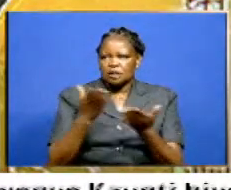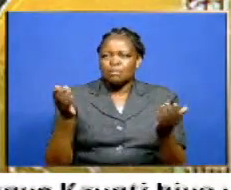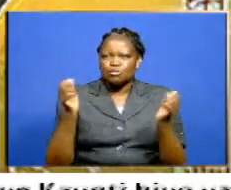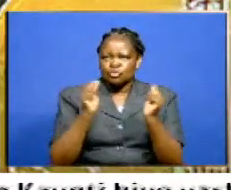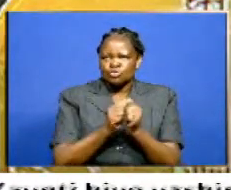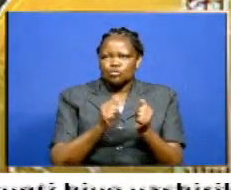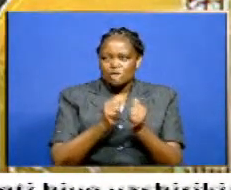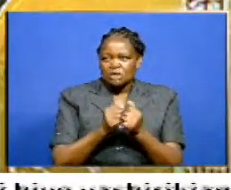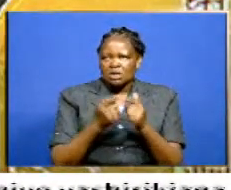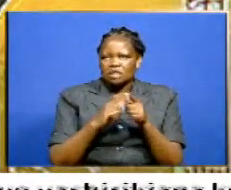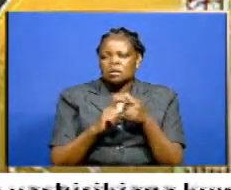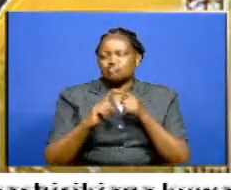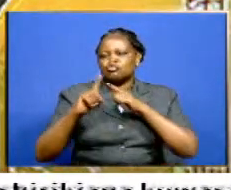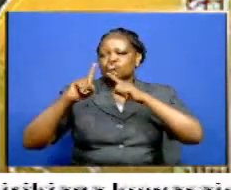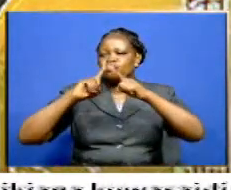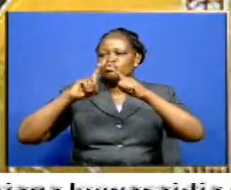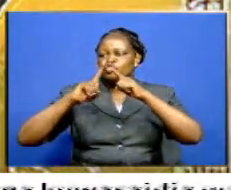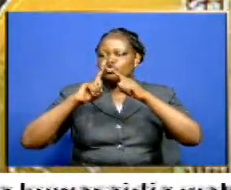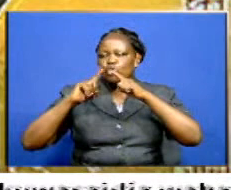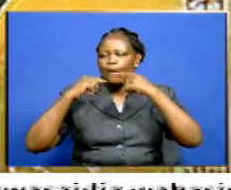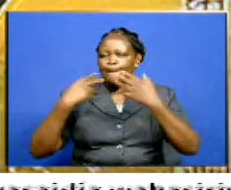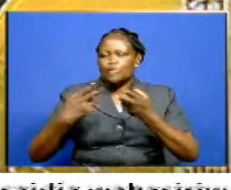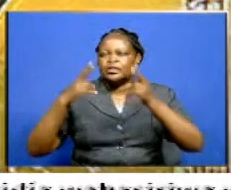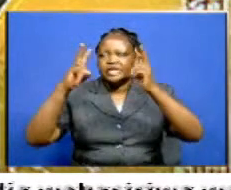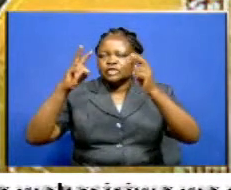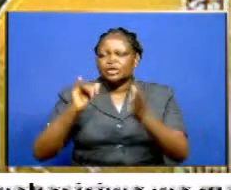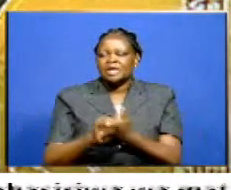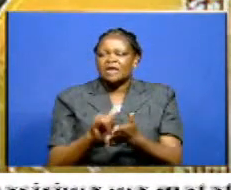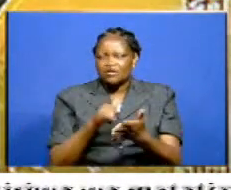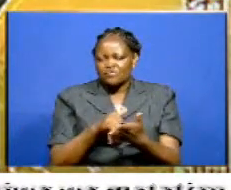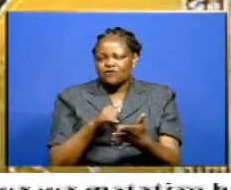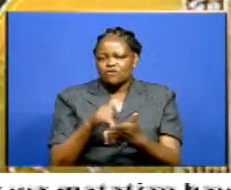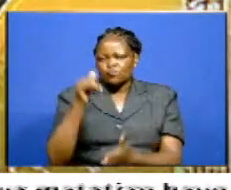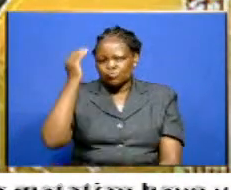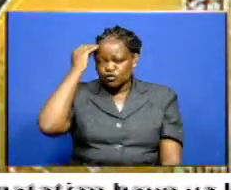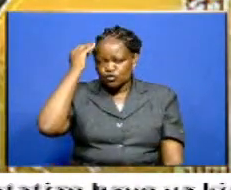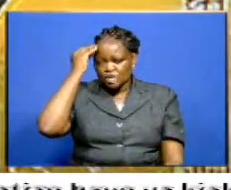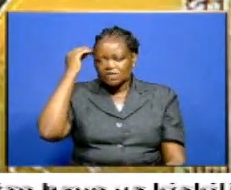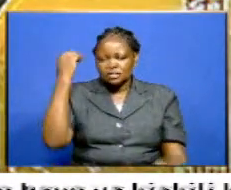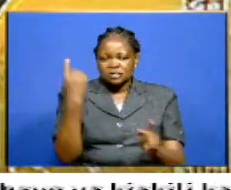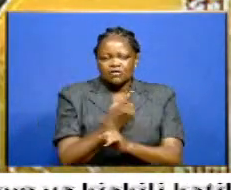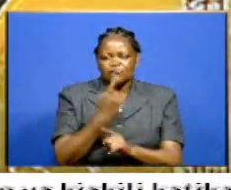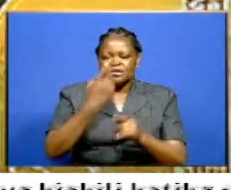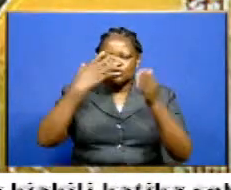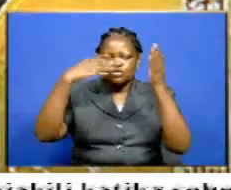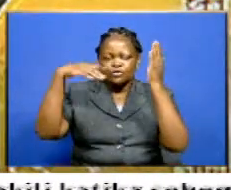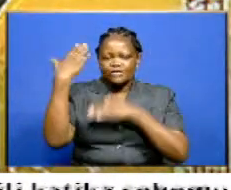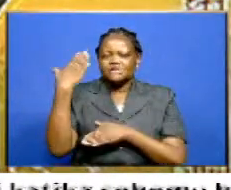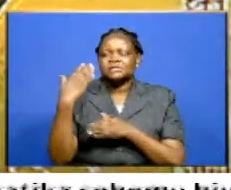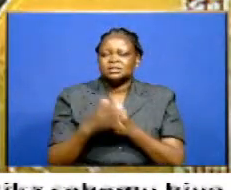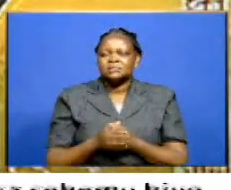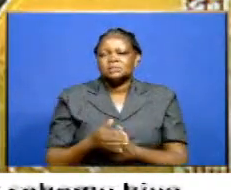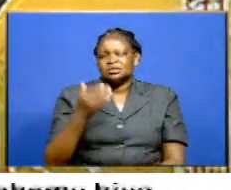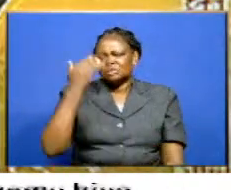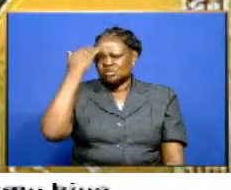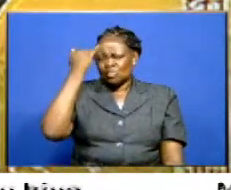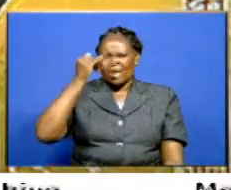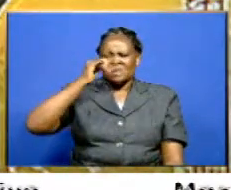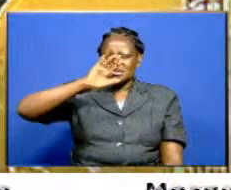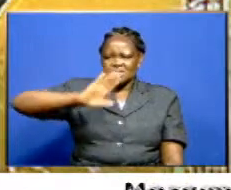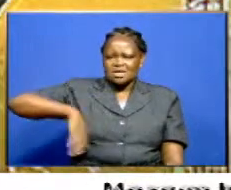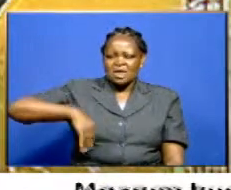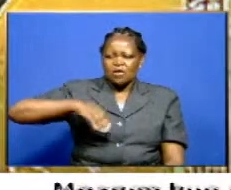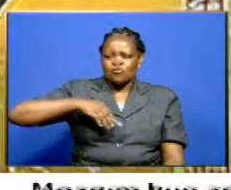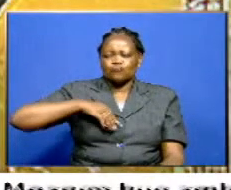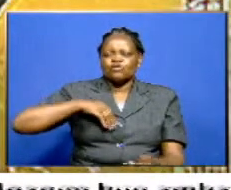tuweze kupiga gumzo hapa kuhusiana na masuala hayo yanayohusiana na wanafunzi katika vyuo mbalimbali humu nchini, hasa kutokana na kucheleweshwa kwa